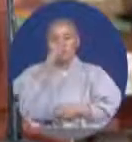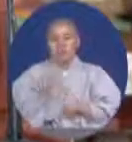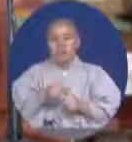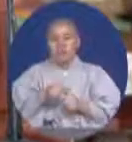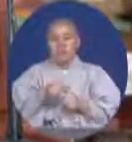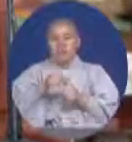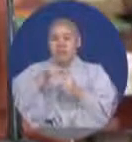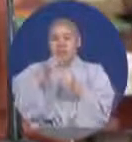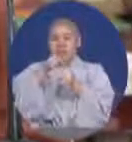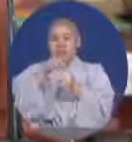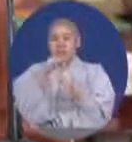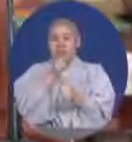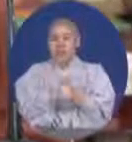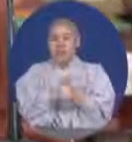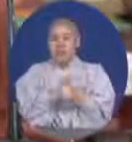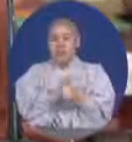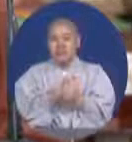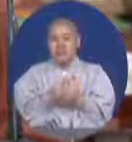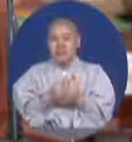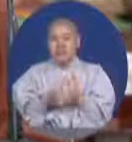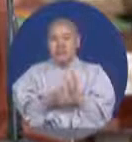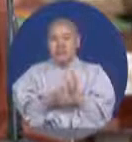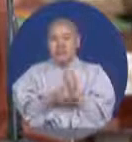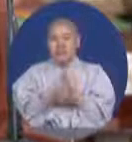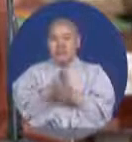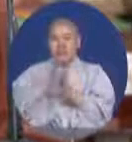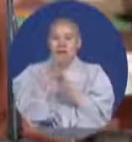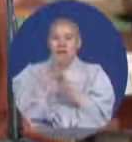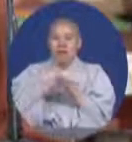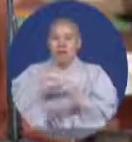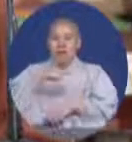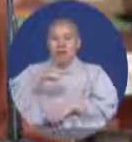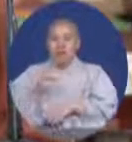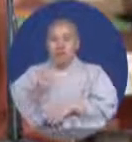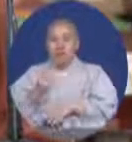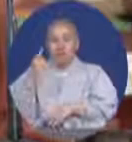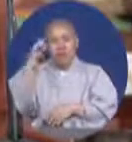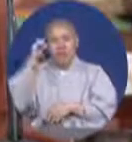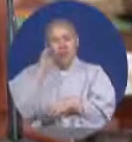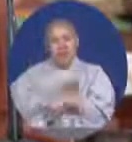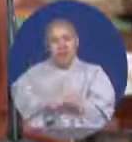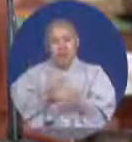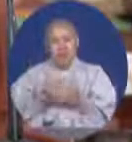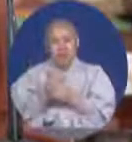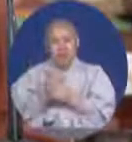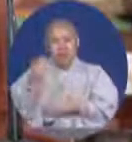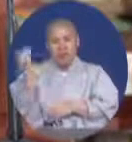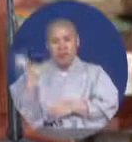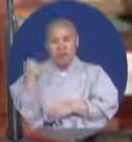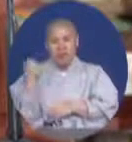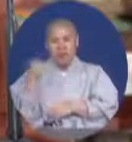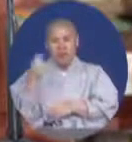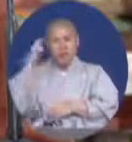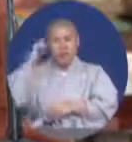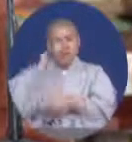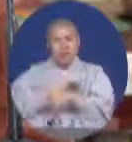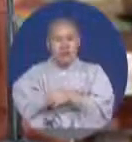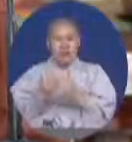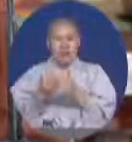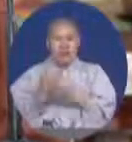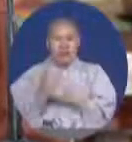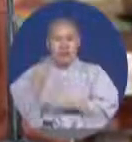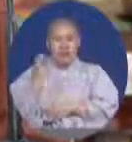이제 자비도 지혜에서 나오는 거고 원력도 지혜에서 나오는 거고 이게 전부가